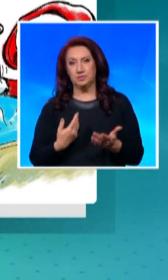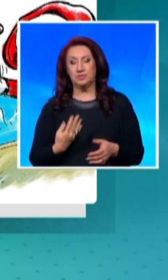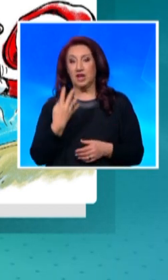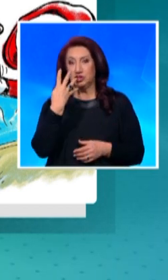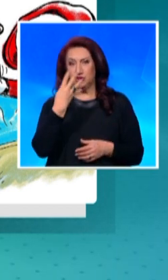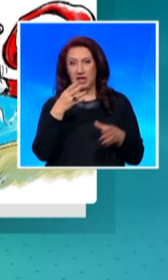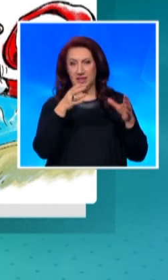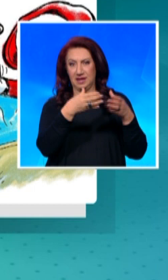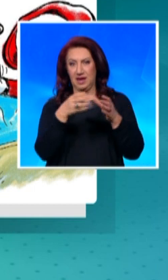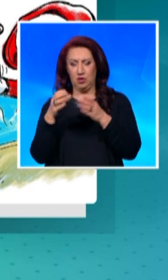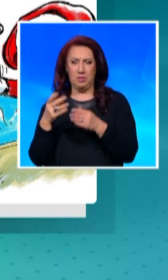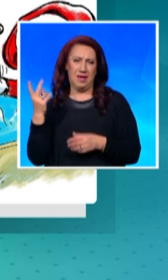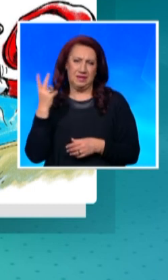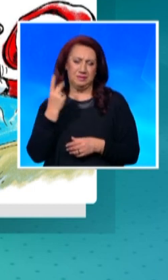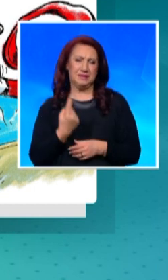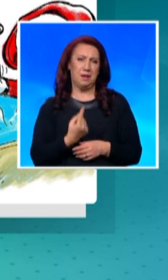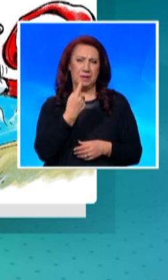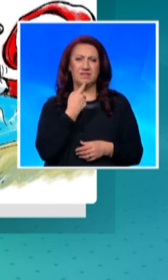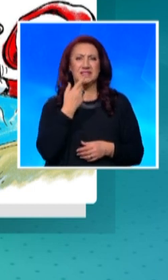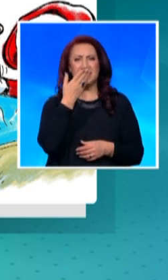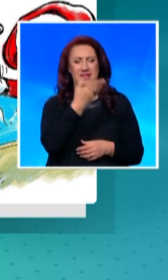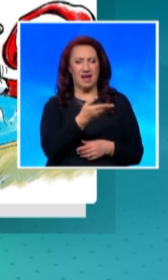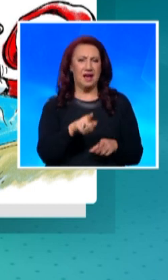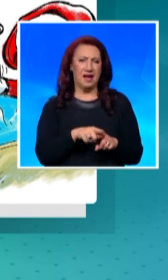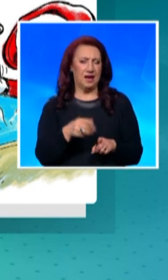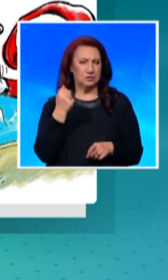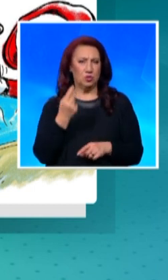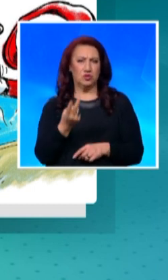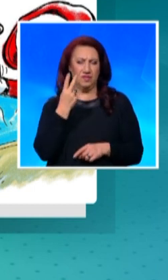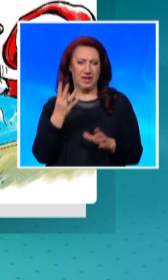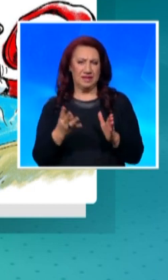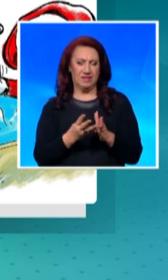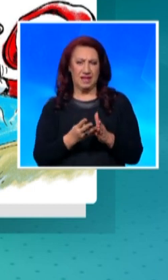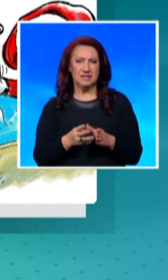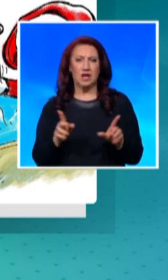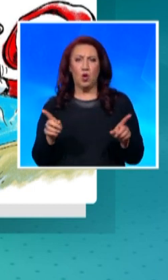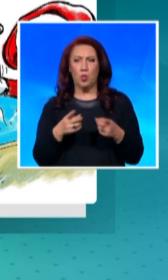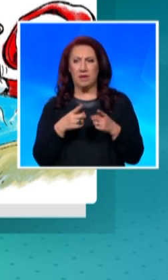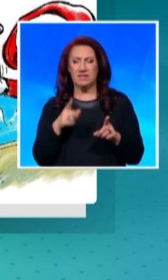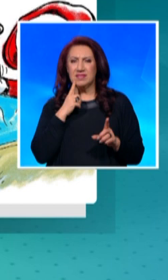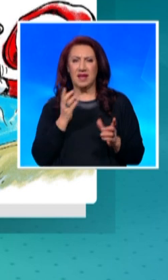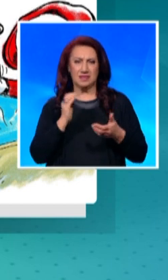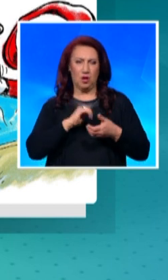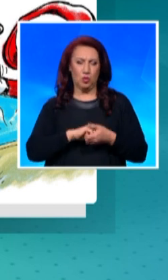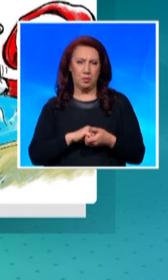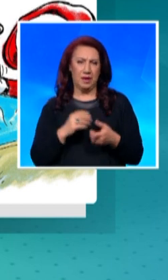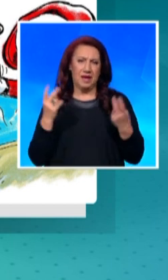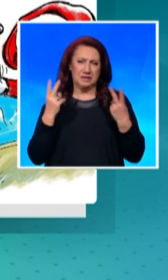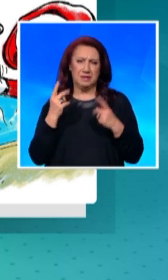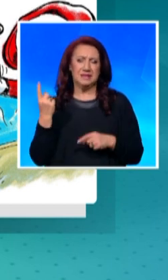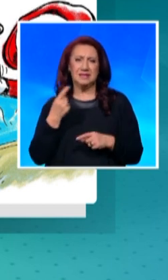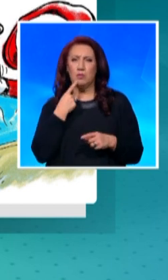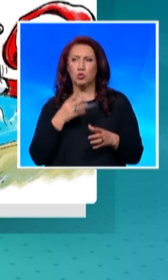бъде създадена за тях, както беше през 2019-та. Управление на клубовете? Разбира се, че само от